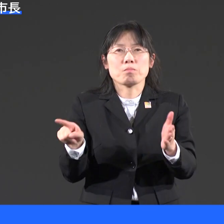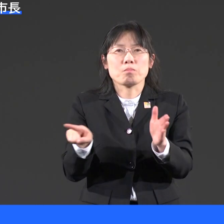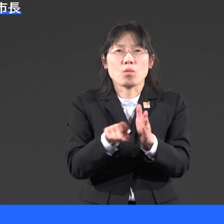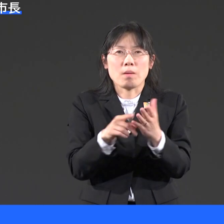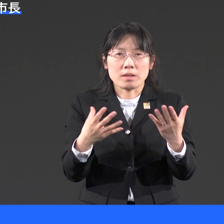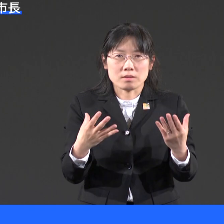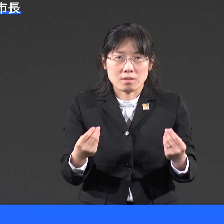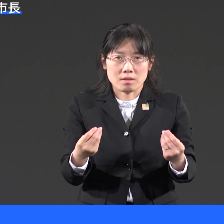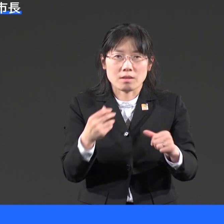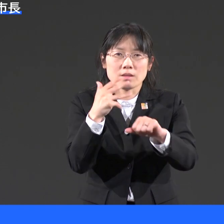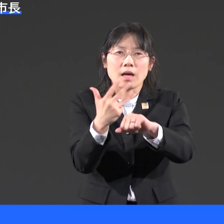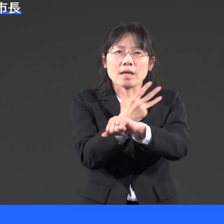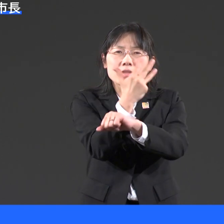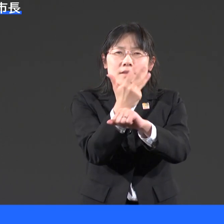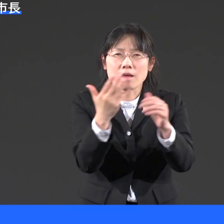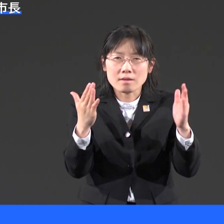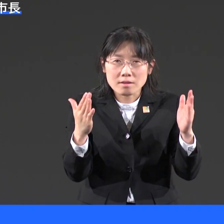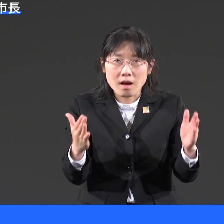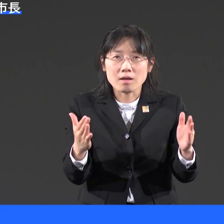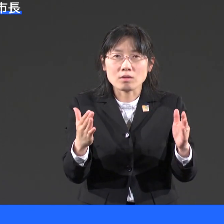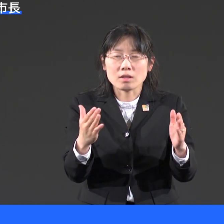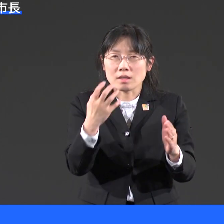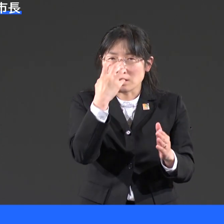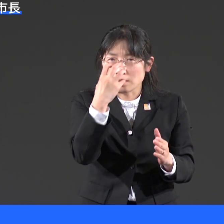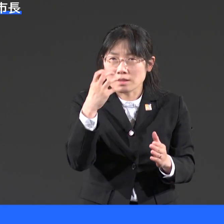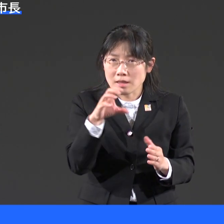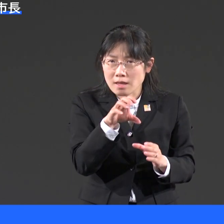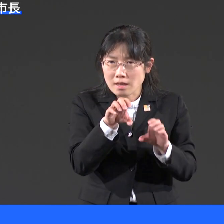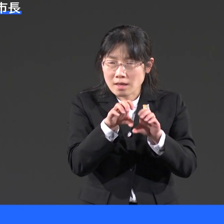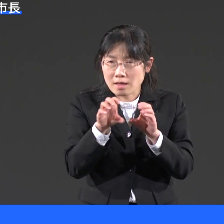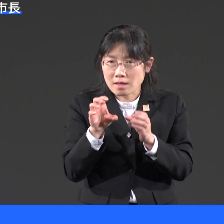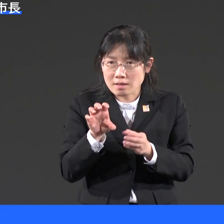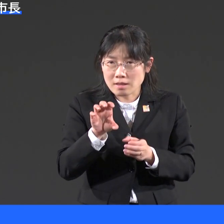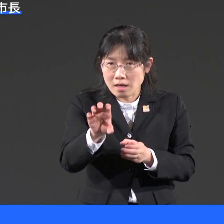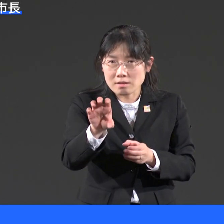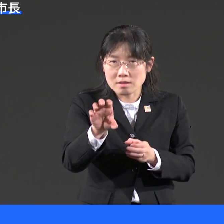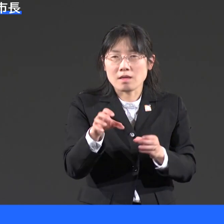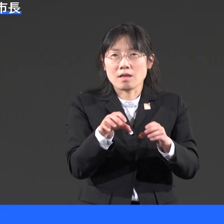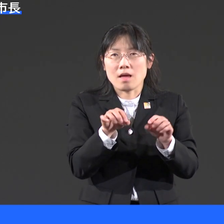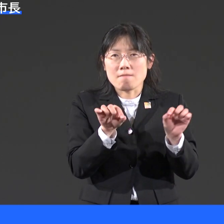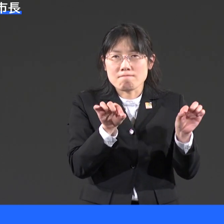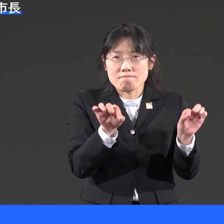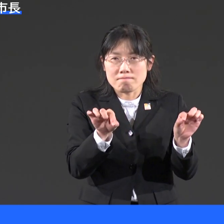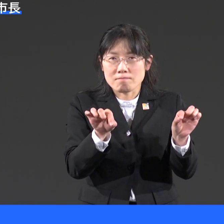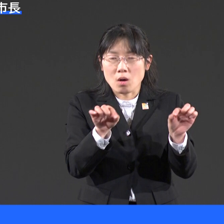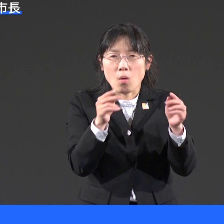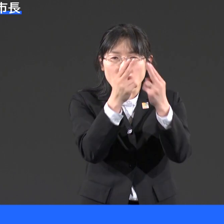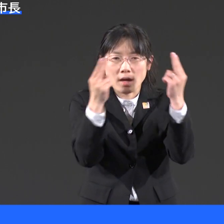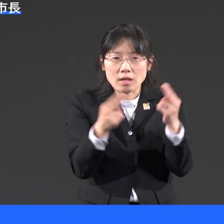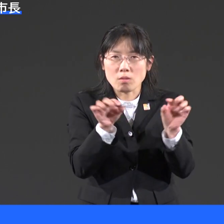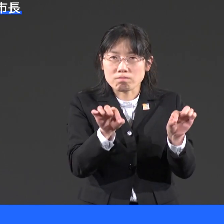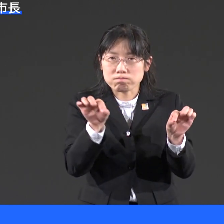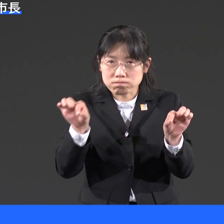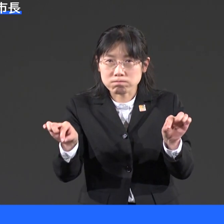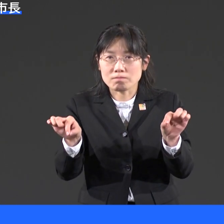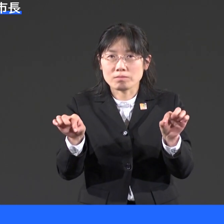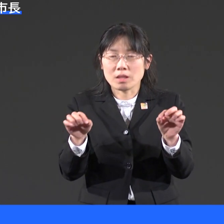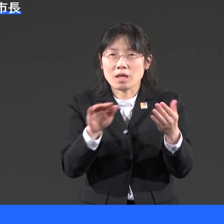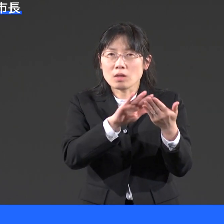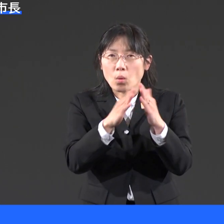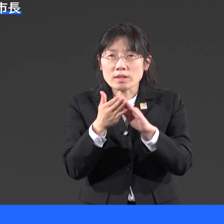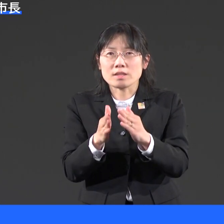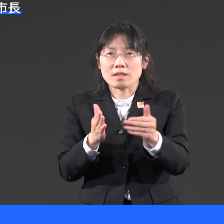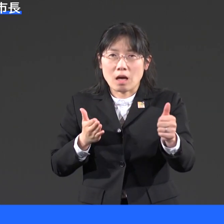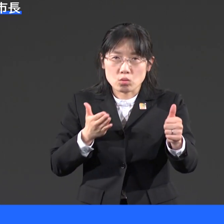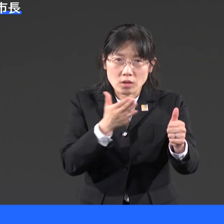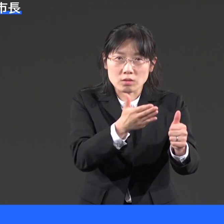この8年間の中でも新幹線の札幌延伸のこと、あるいは都心アクセス道路や